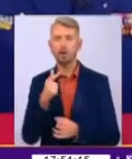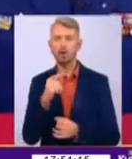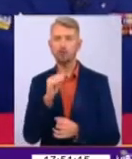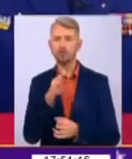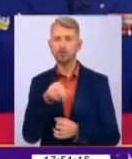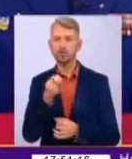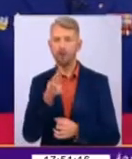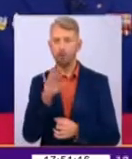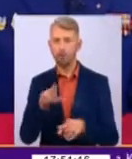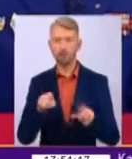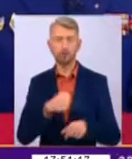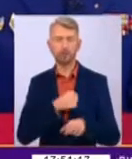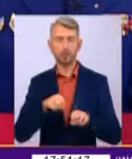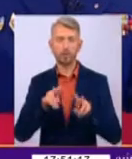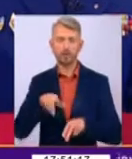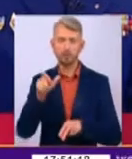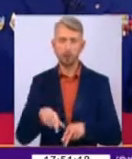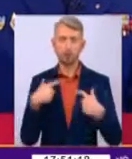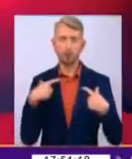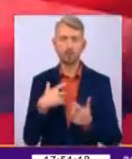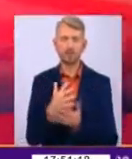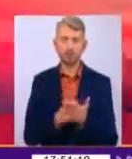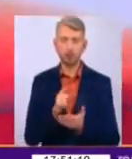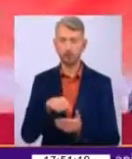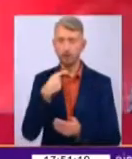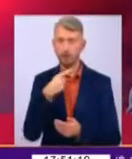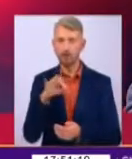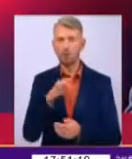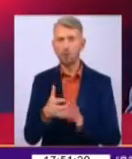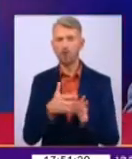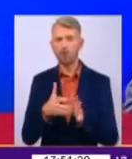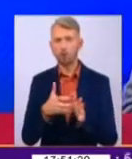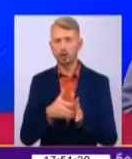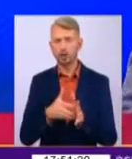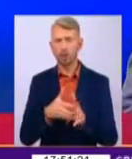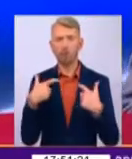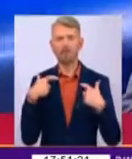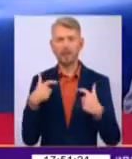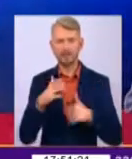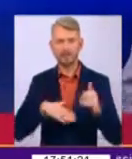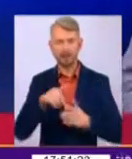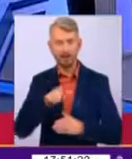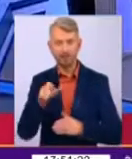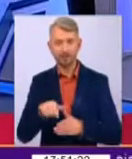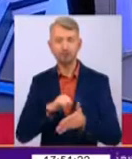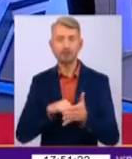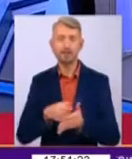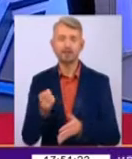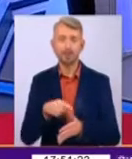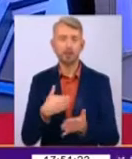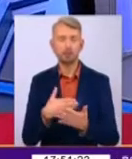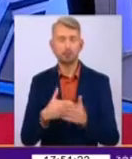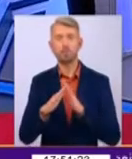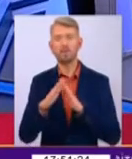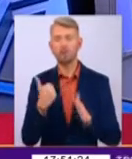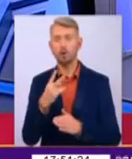також військовим експертом, полковником запасу. Він говорив про недолік офіцерських кадрів. І саме через це нібито